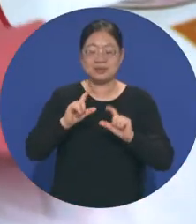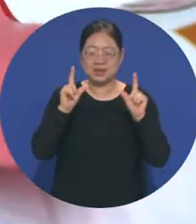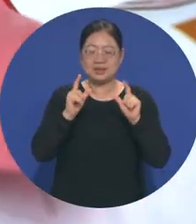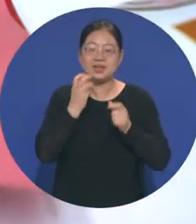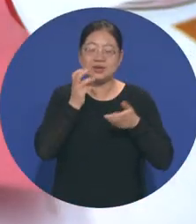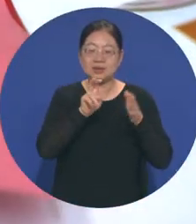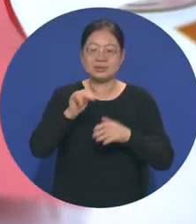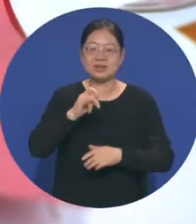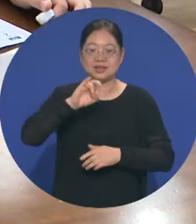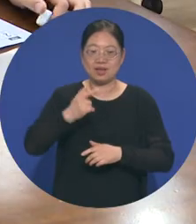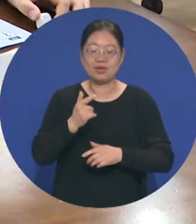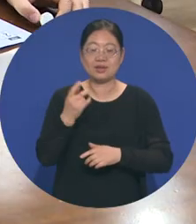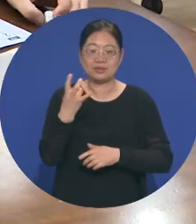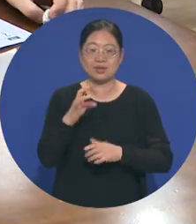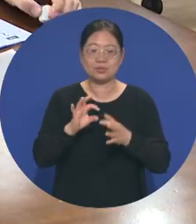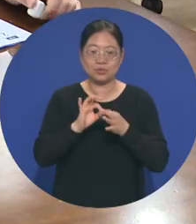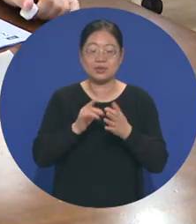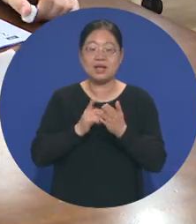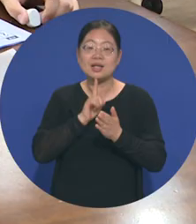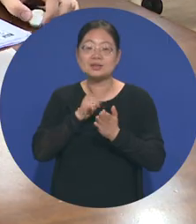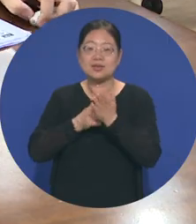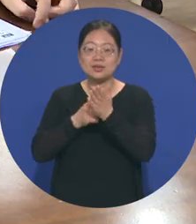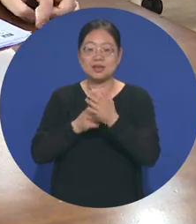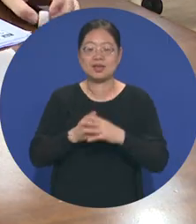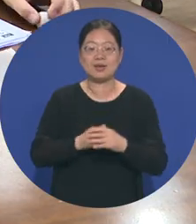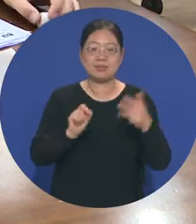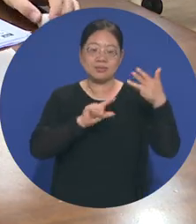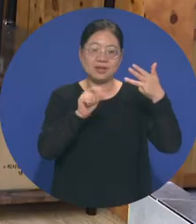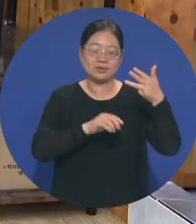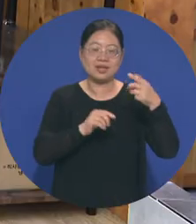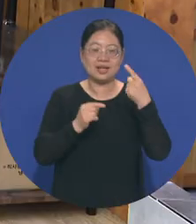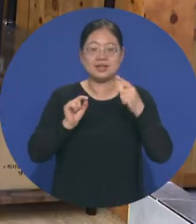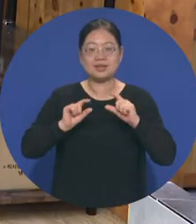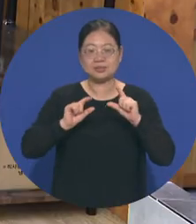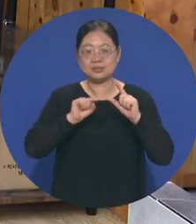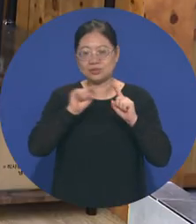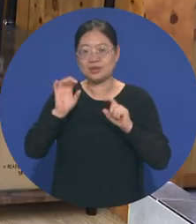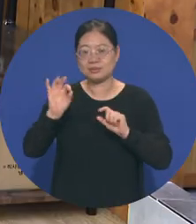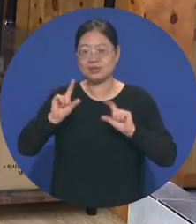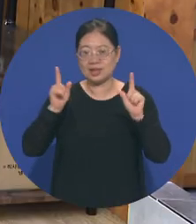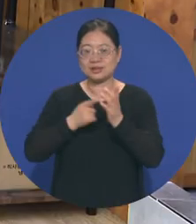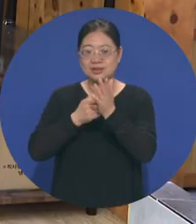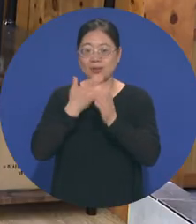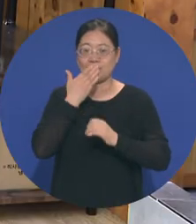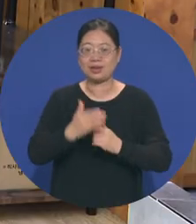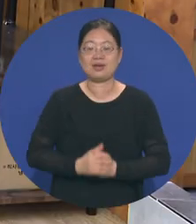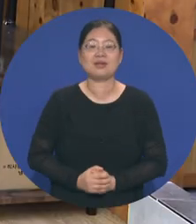신청서를 제출하면 되고 8월부터는 매월 1일부터 10일까지 신청하면 됩니다.